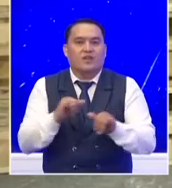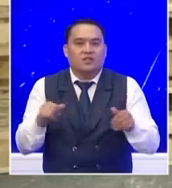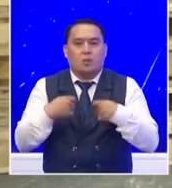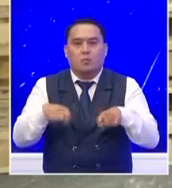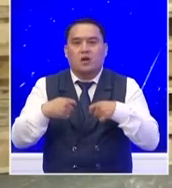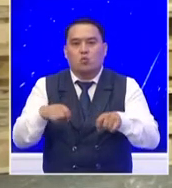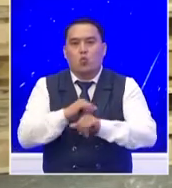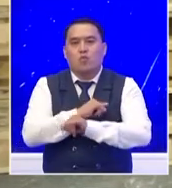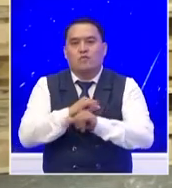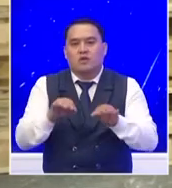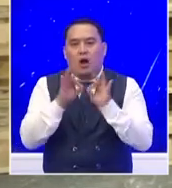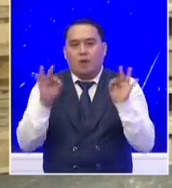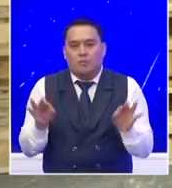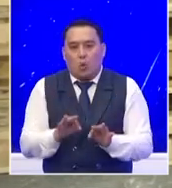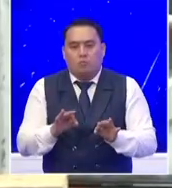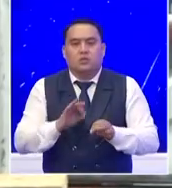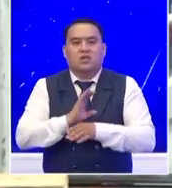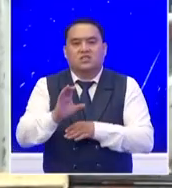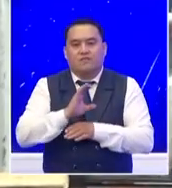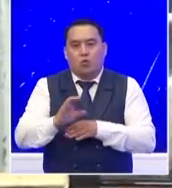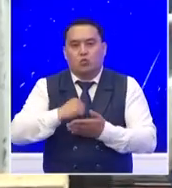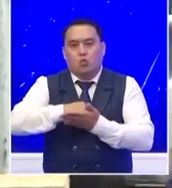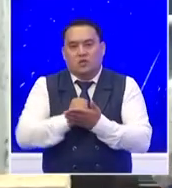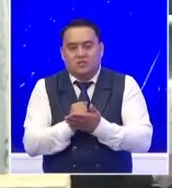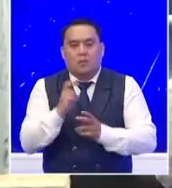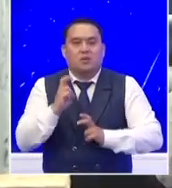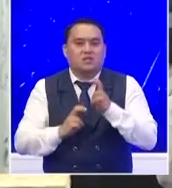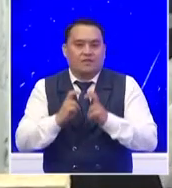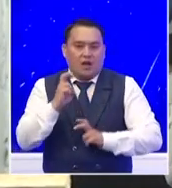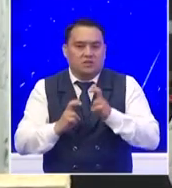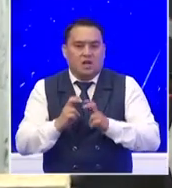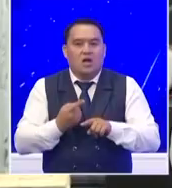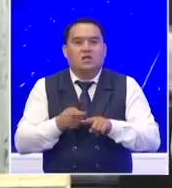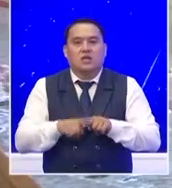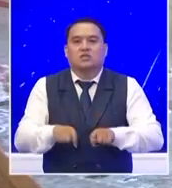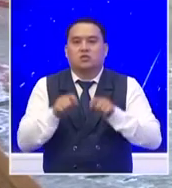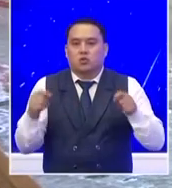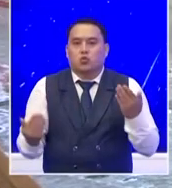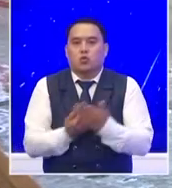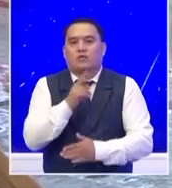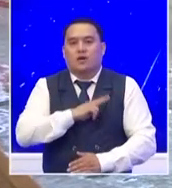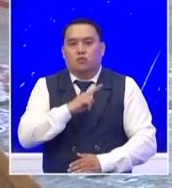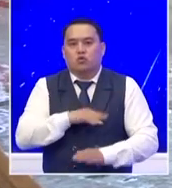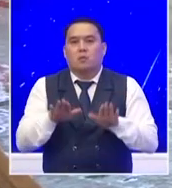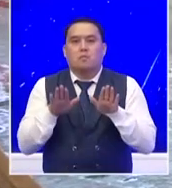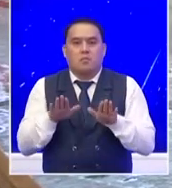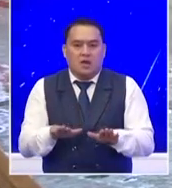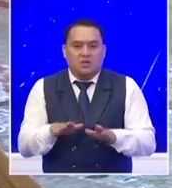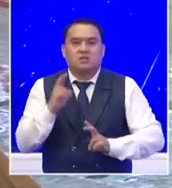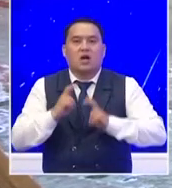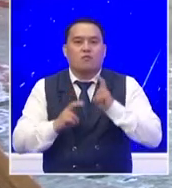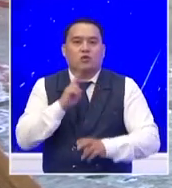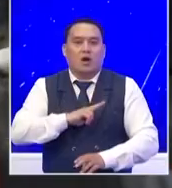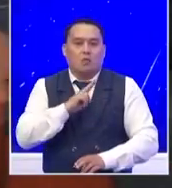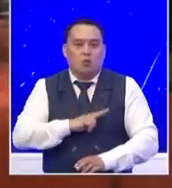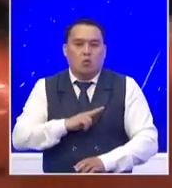сбыта увеличится и объем производства, утверждает руководство предприятия. А это создание новых рабочих мест. Сейчас на заводе